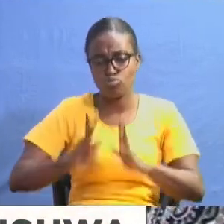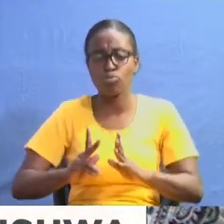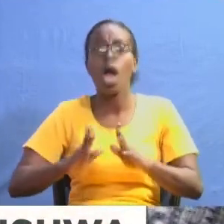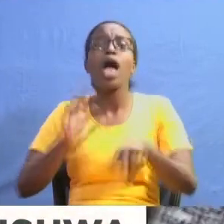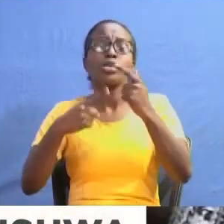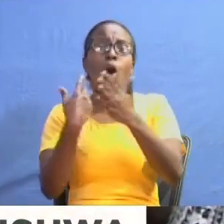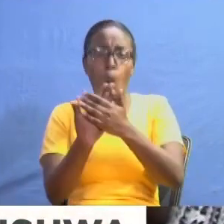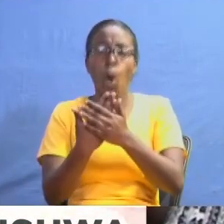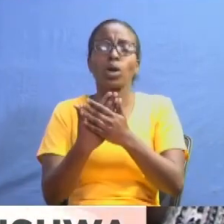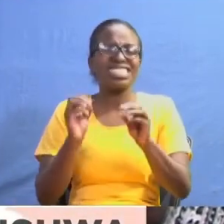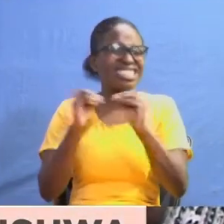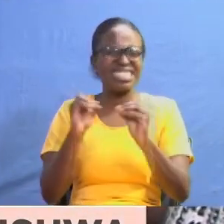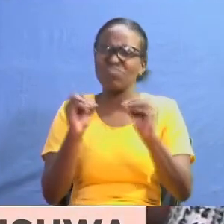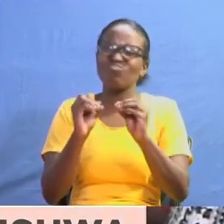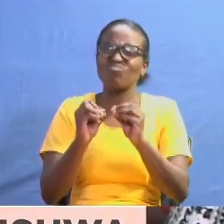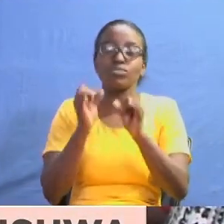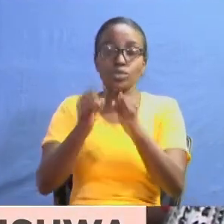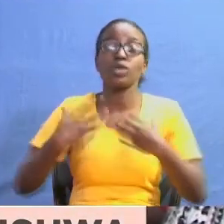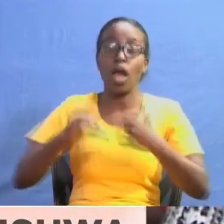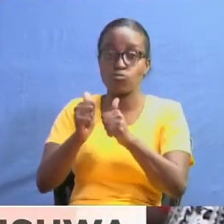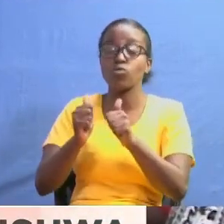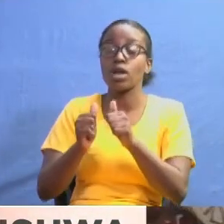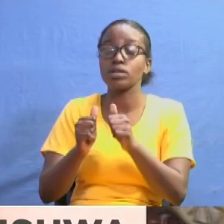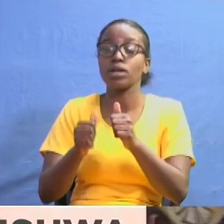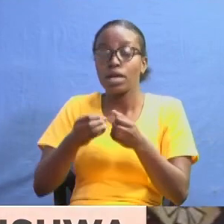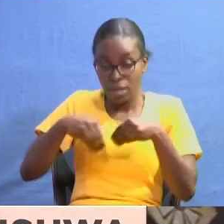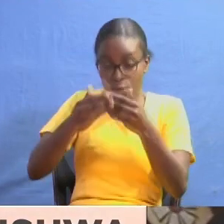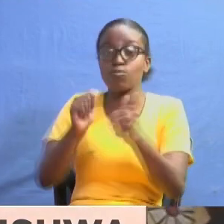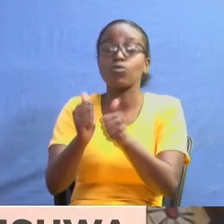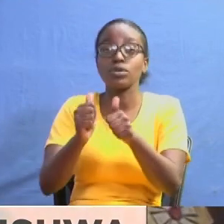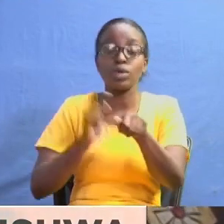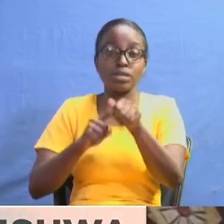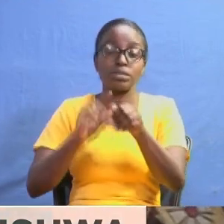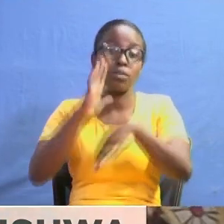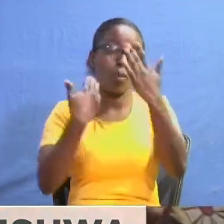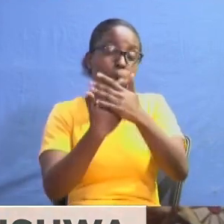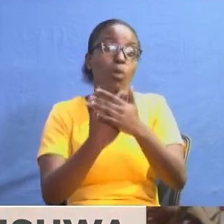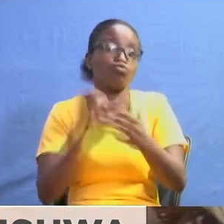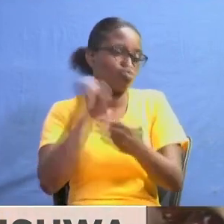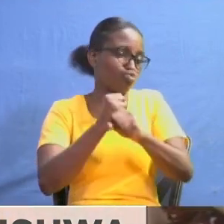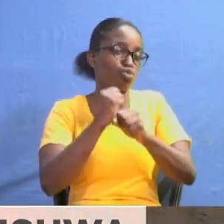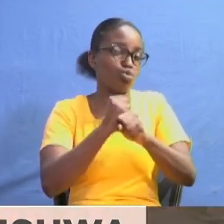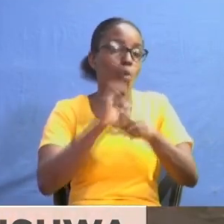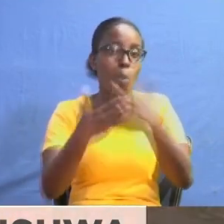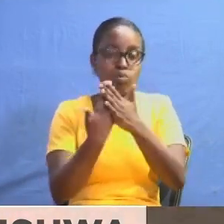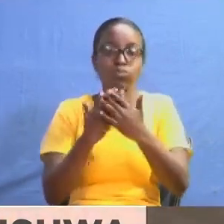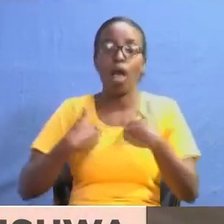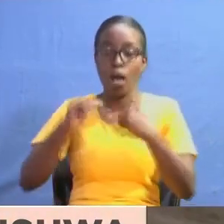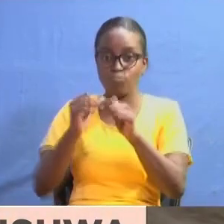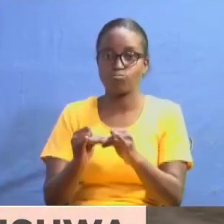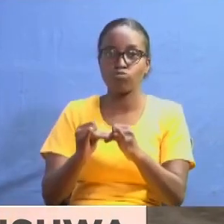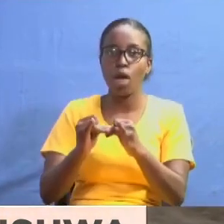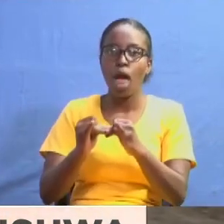kwamba hakuna taarifa rasmi iliyotolewa na hakuna ushirikiano wa umma uliofanyika kuhusu mradi huo. Wafanyabiashara